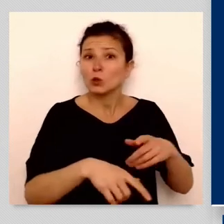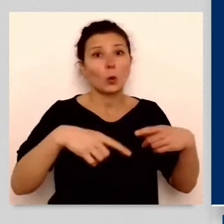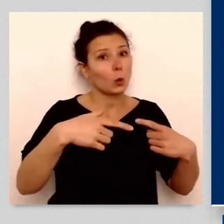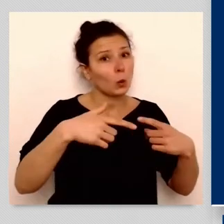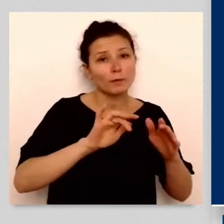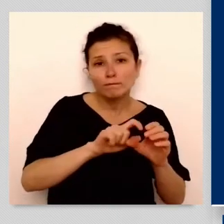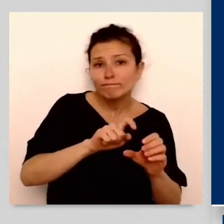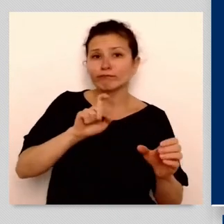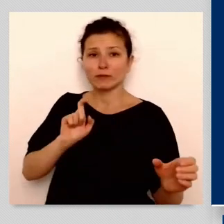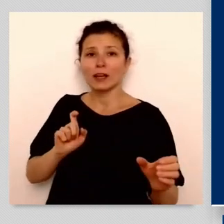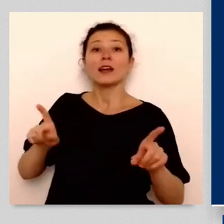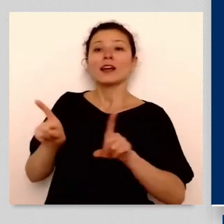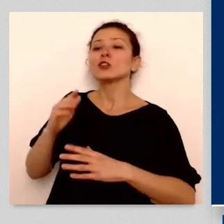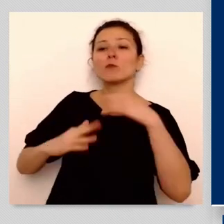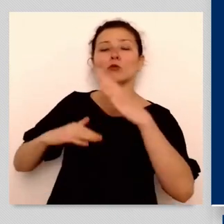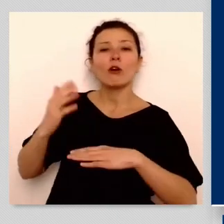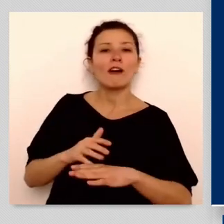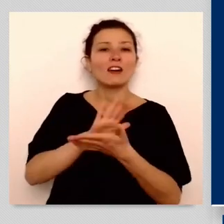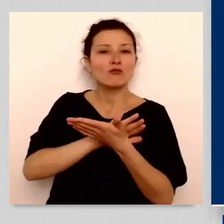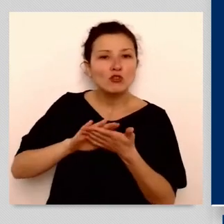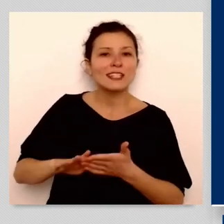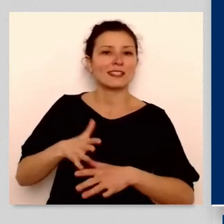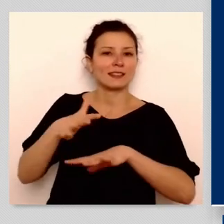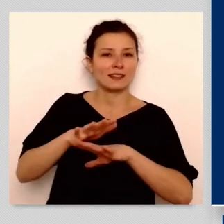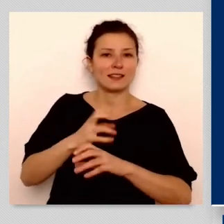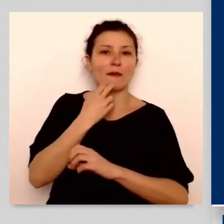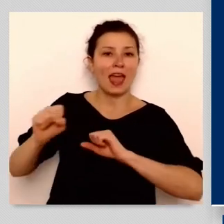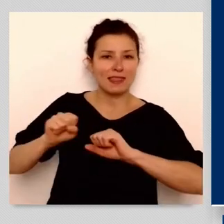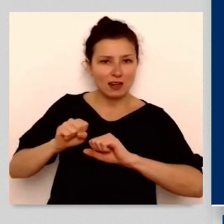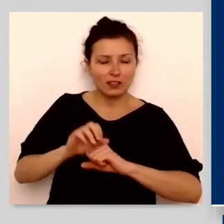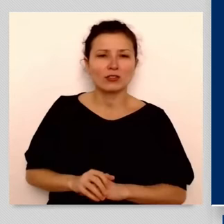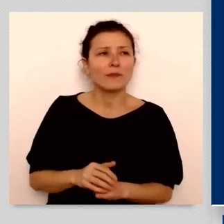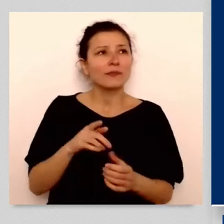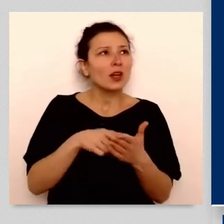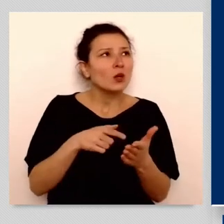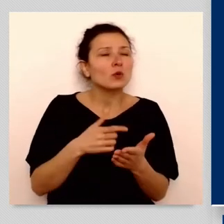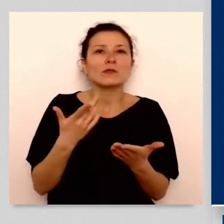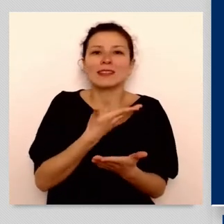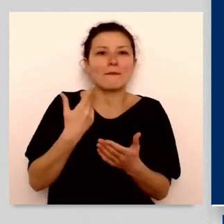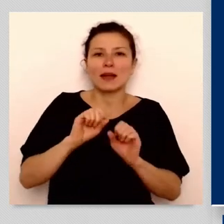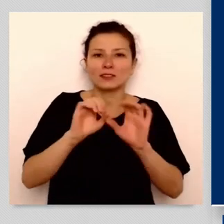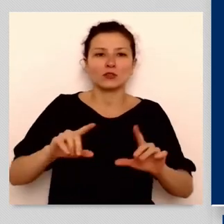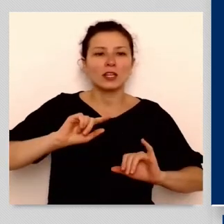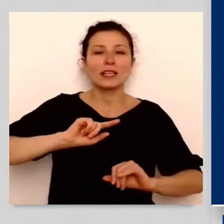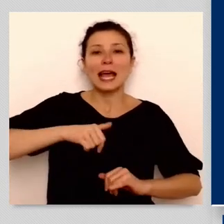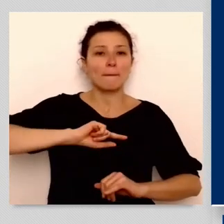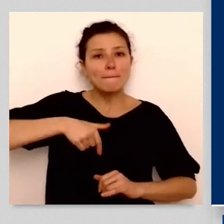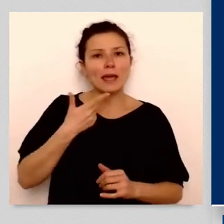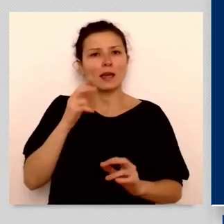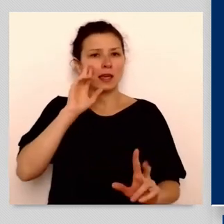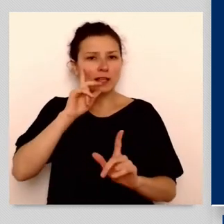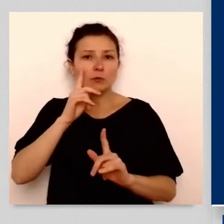czystego systemu energetycznego. Tutaj jest niejednoznaczność, jak my interpretujemy swoje podpisanie się pod tą deklaracją,